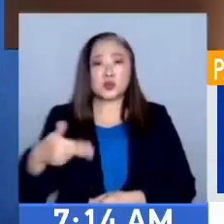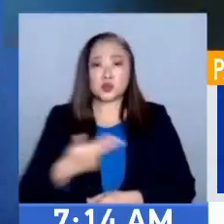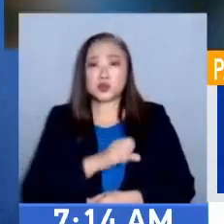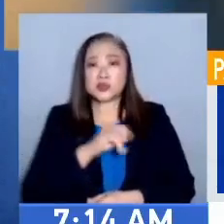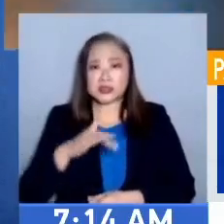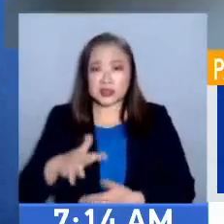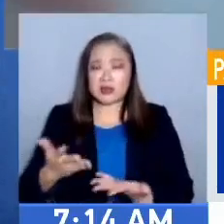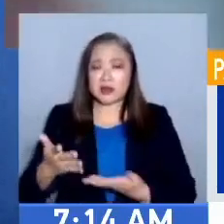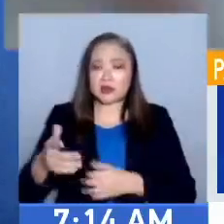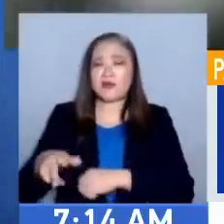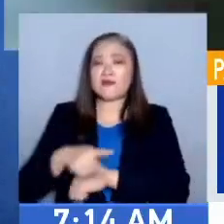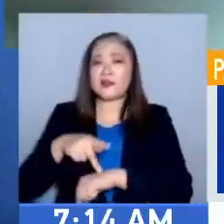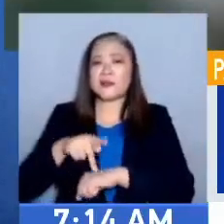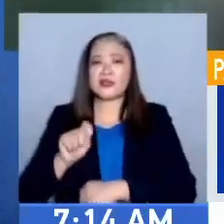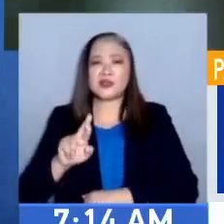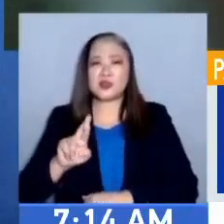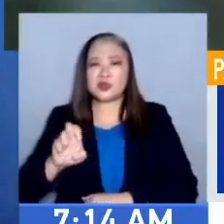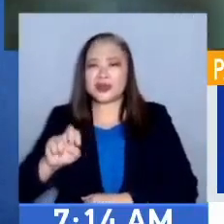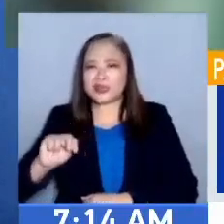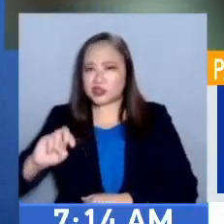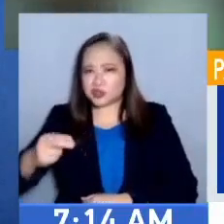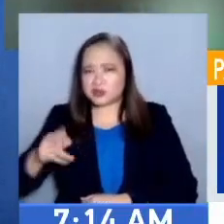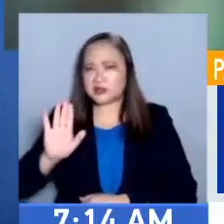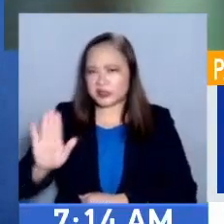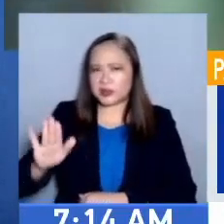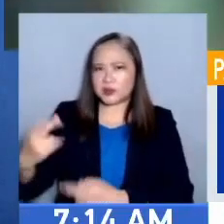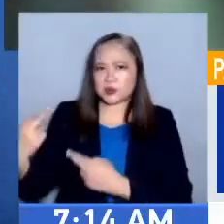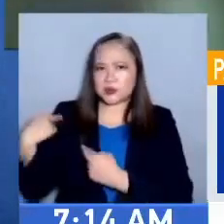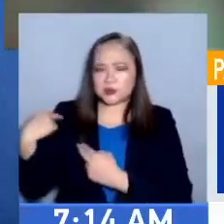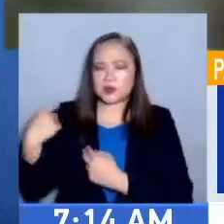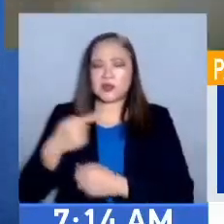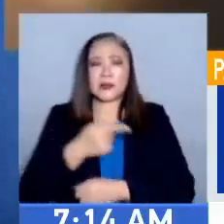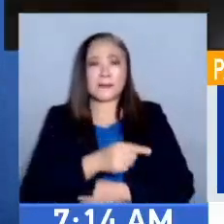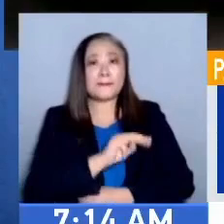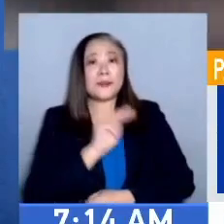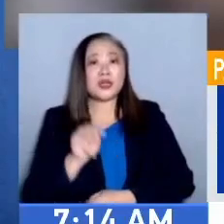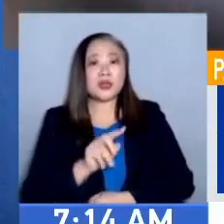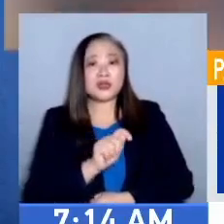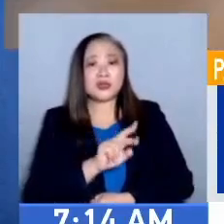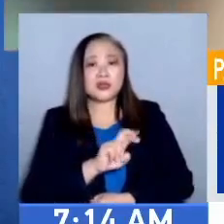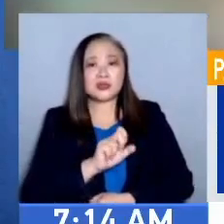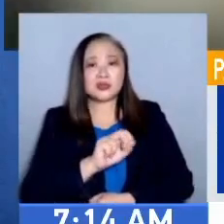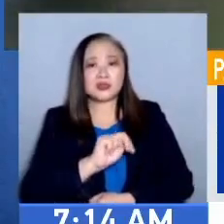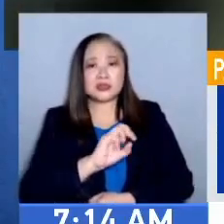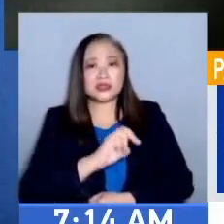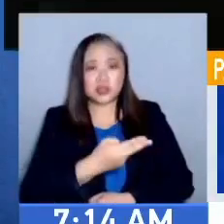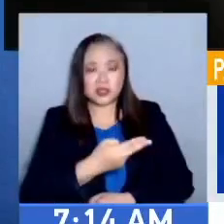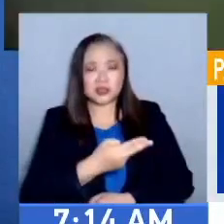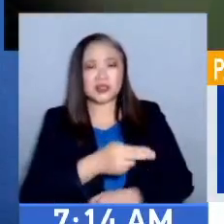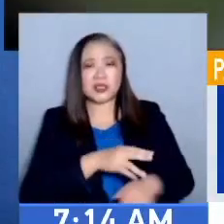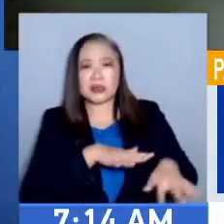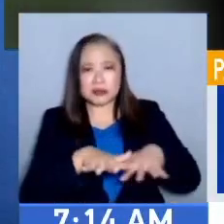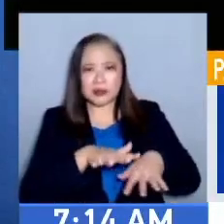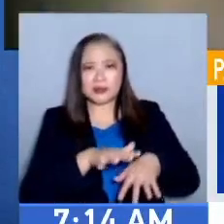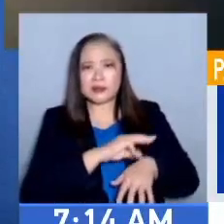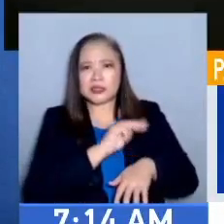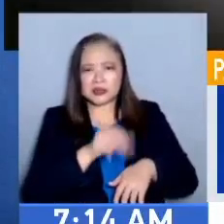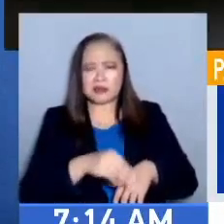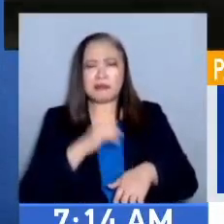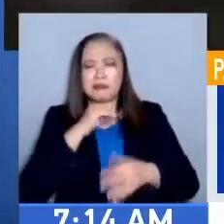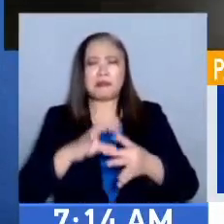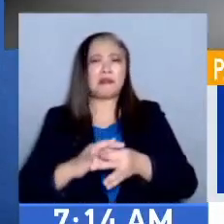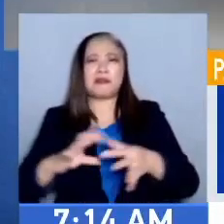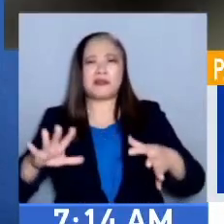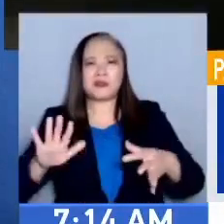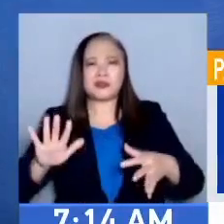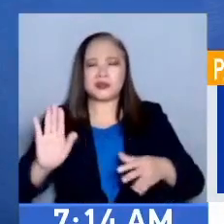generator naman kahapon is the Manila Trench so hindi po yan sila magkakaugnay at wala pong connection yyung lindol kahapon at saka sa Surigao